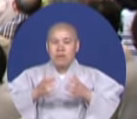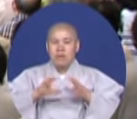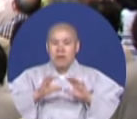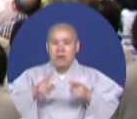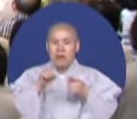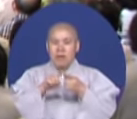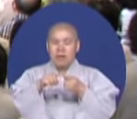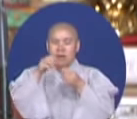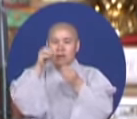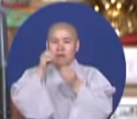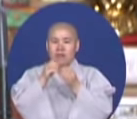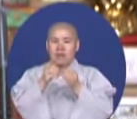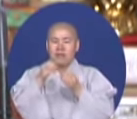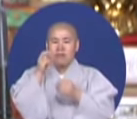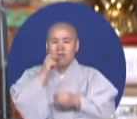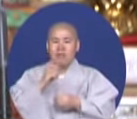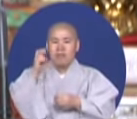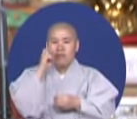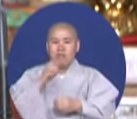있습니다.